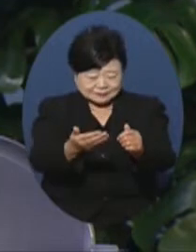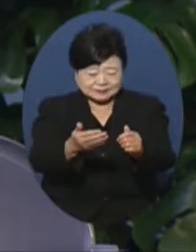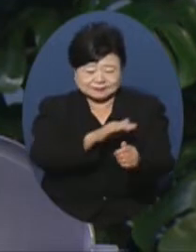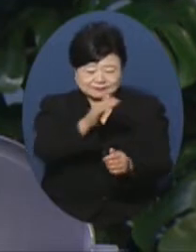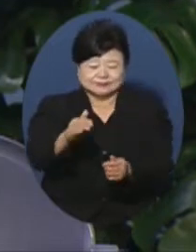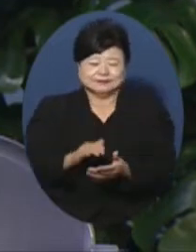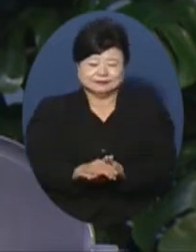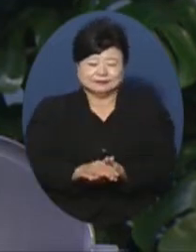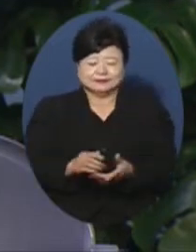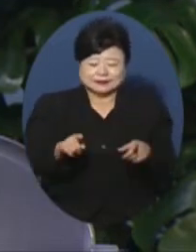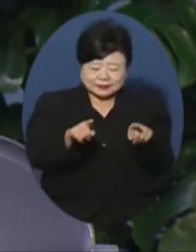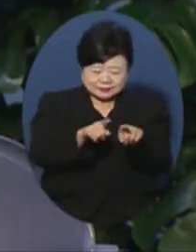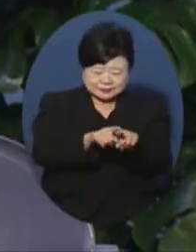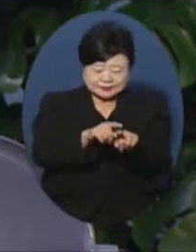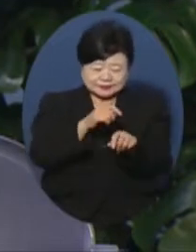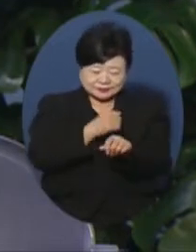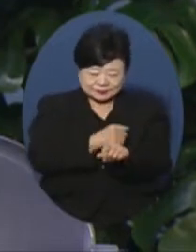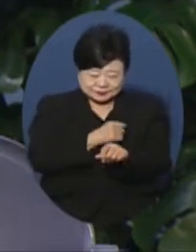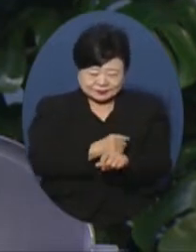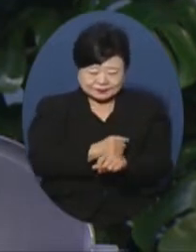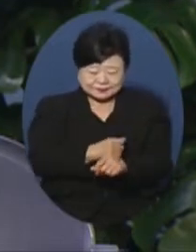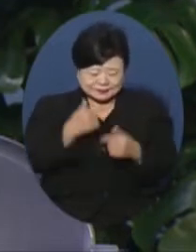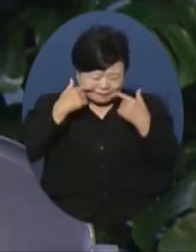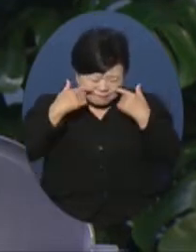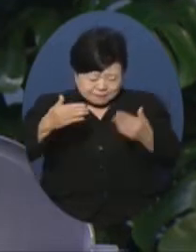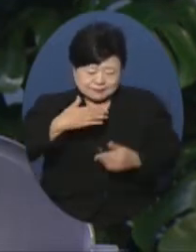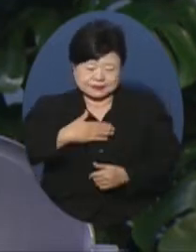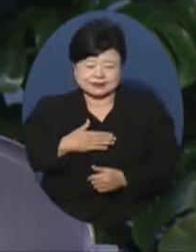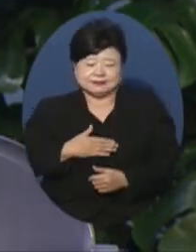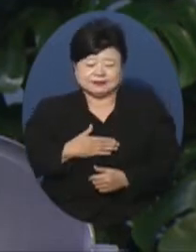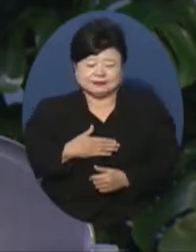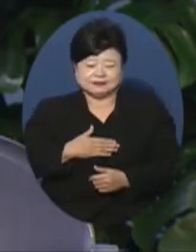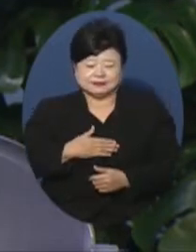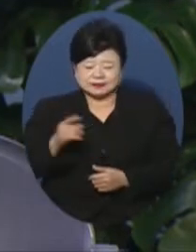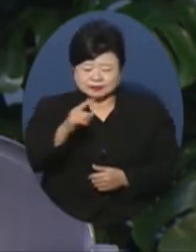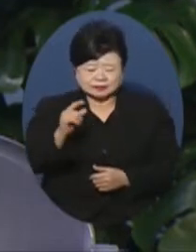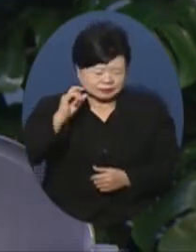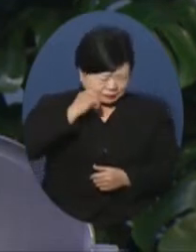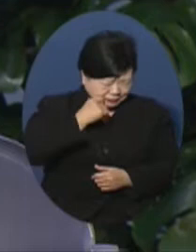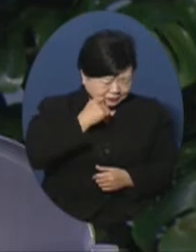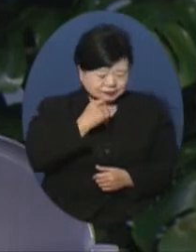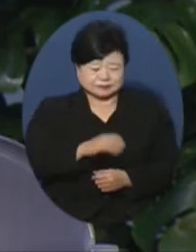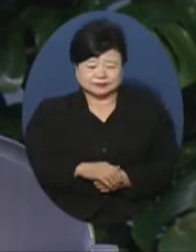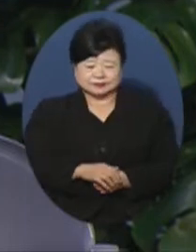하나님께서 우리와 함께 하신다는 것을 분명히 알면 어떤